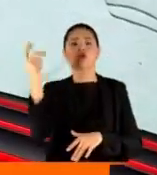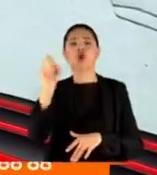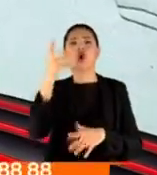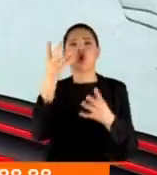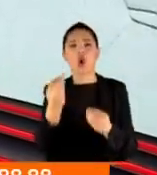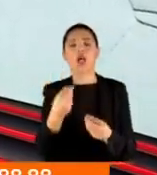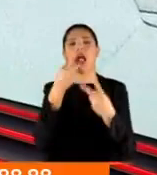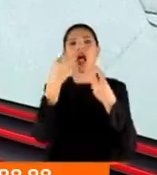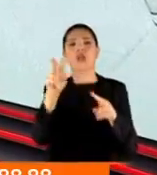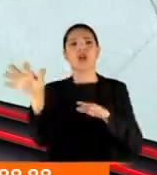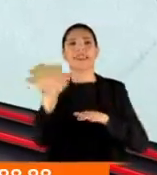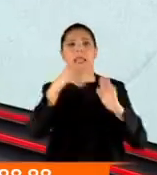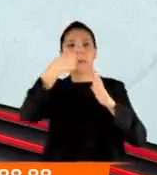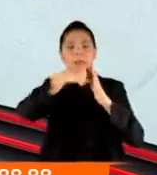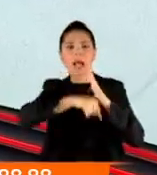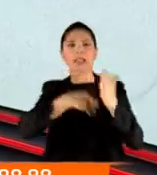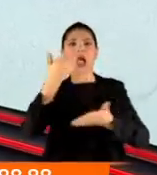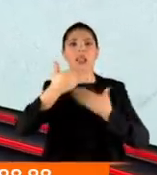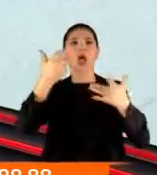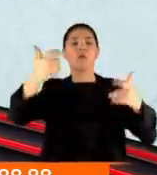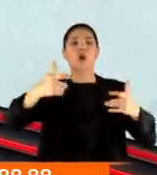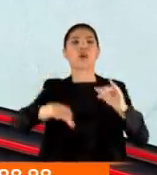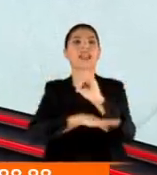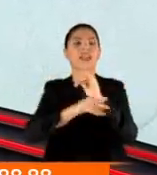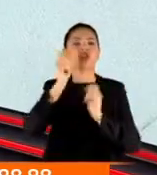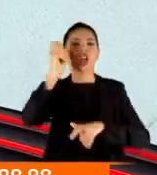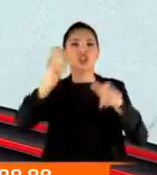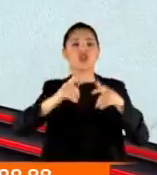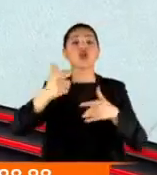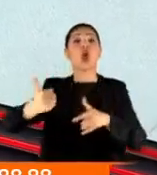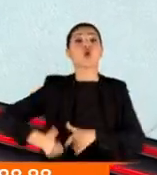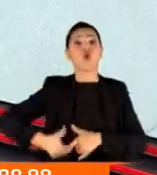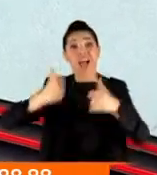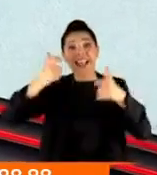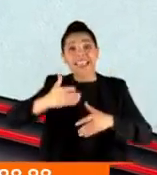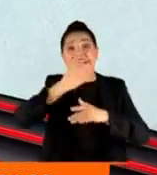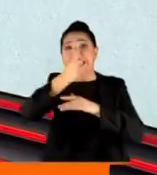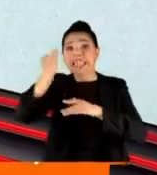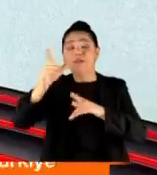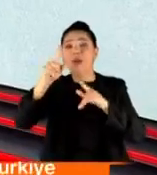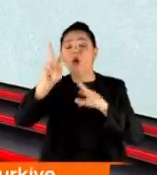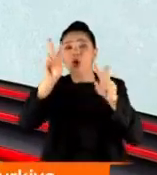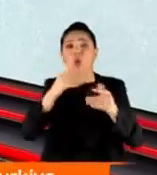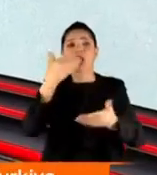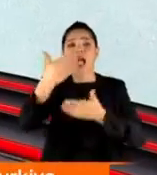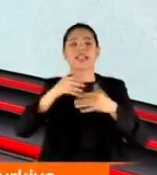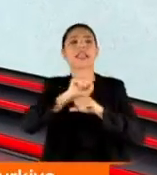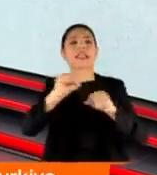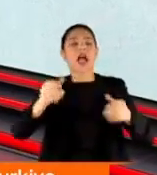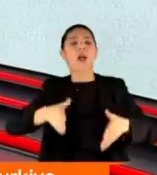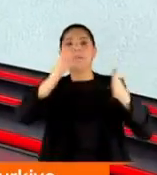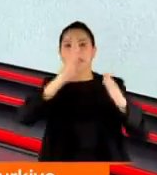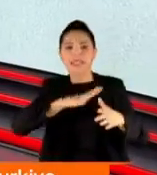ölçtüklerini açıkladı. Depremin ayrıntılarına girdi. Bölgede yaşayanları güvenli yerlerde kalmaları konusunda da uyardı. Çünkü hasarlı binalar